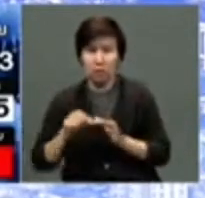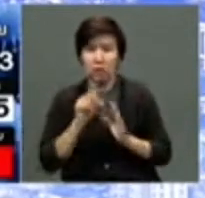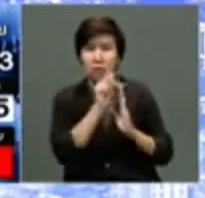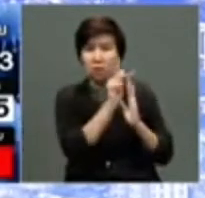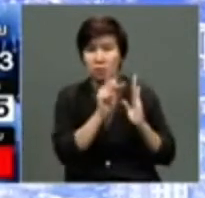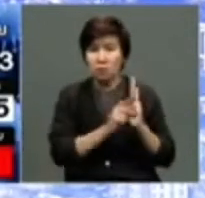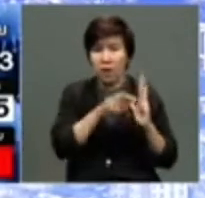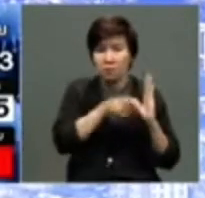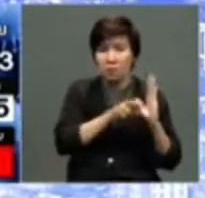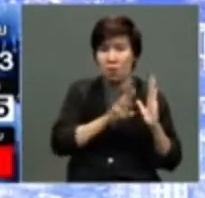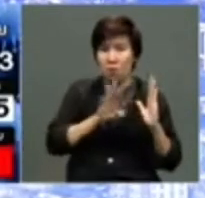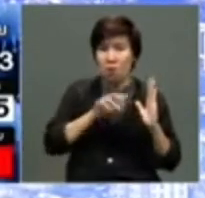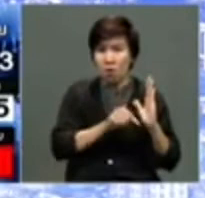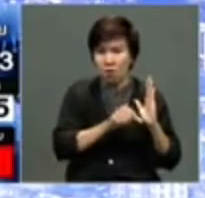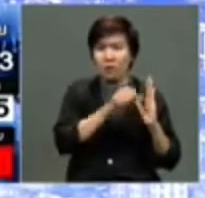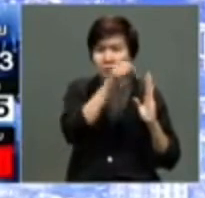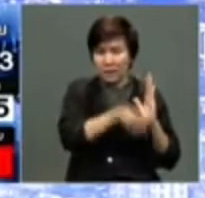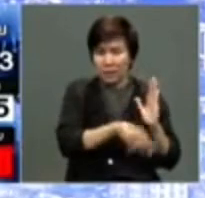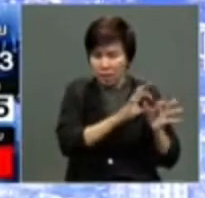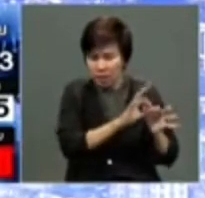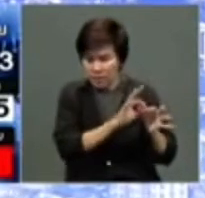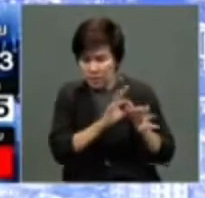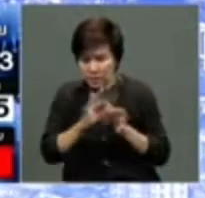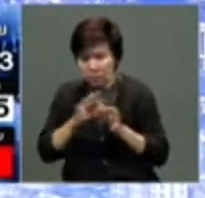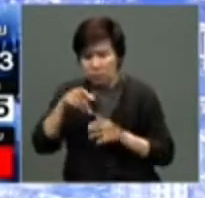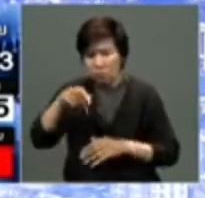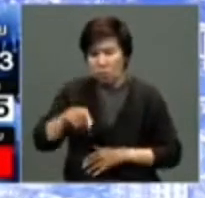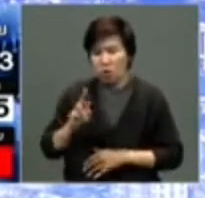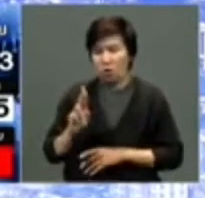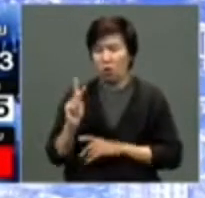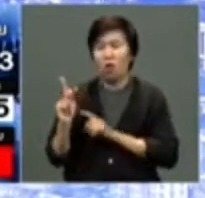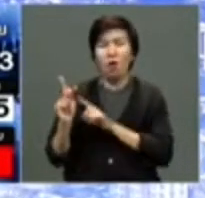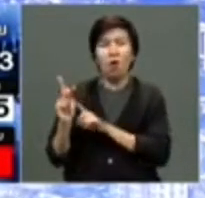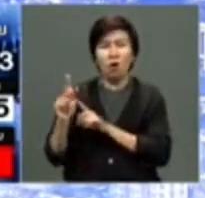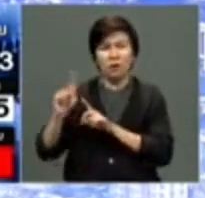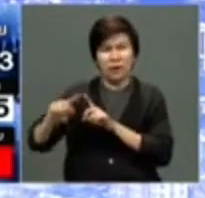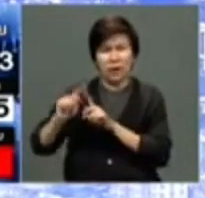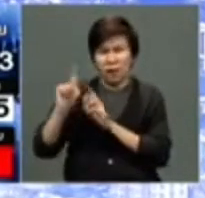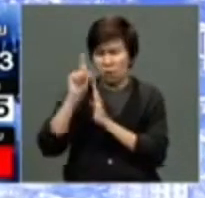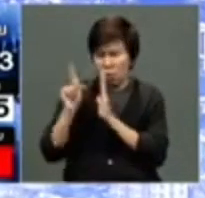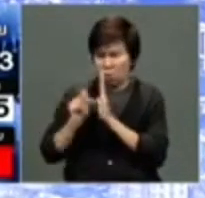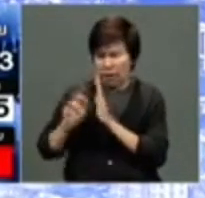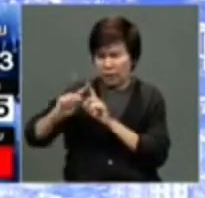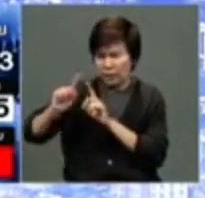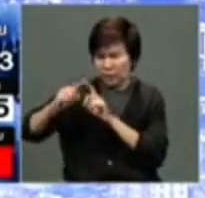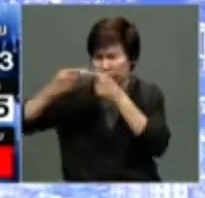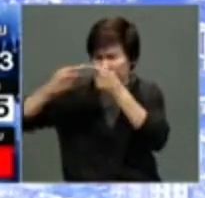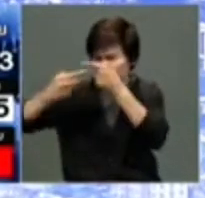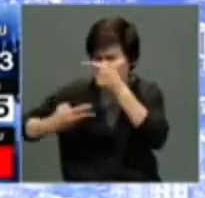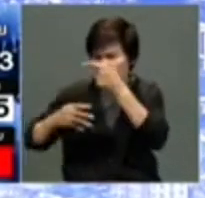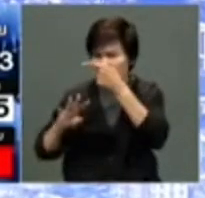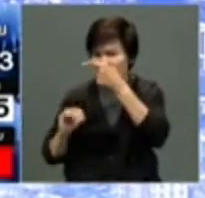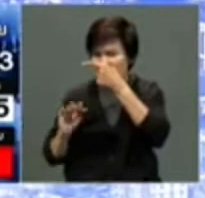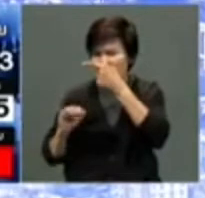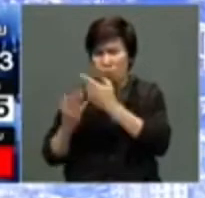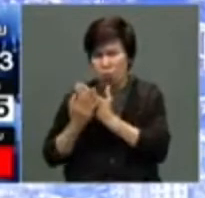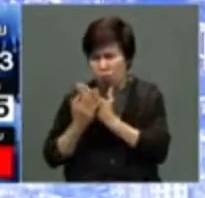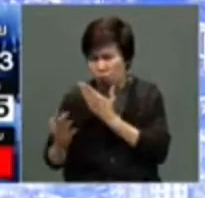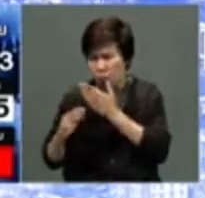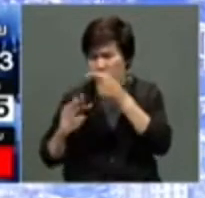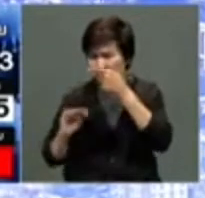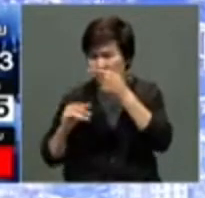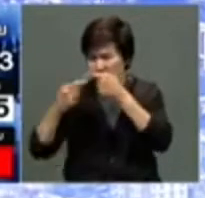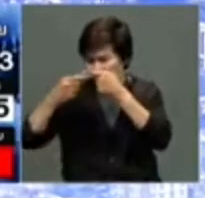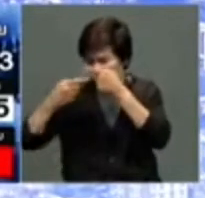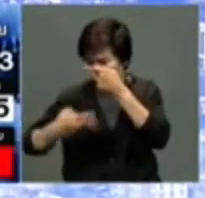ค่โรคติดต่อนี่เป็นแค่หนึ่งในนั้นเองต้องเอากฎหมายอื่นๆมารวมกันอีกประมาณสัก40กว่าฉบับที่ตามที่ท่านร